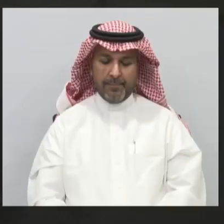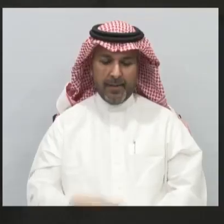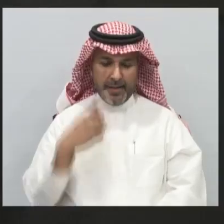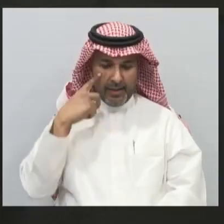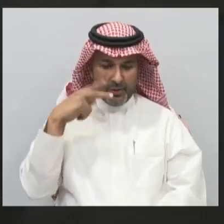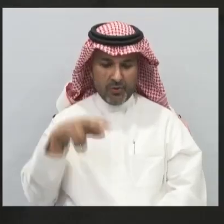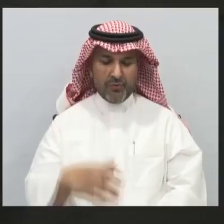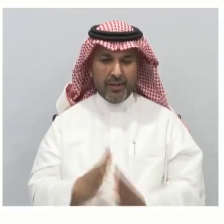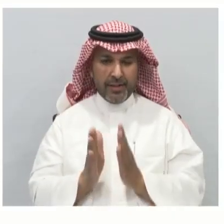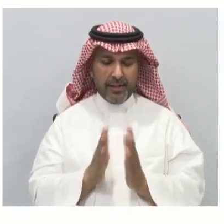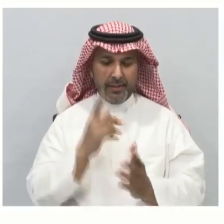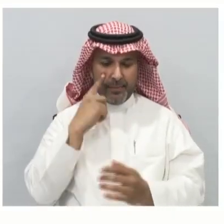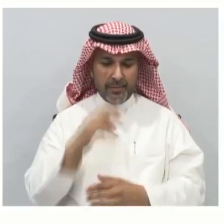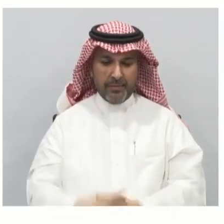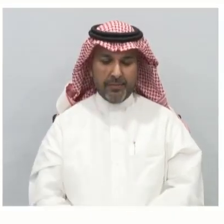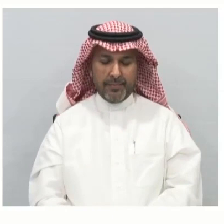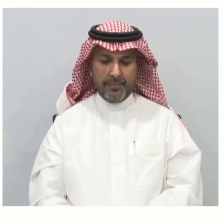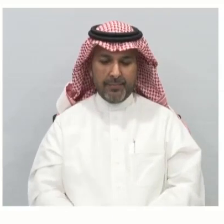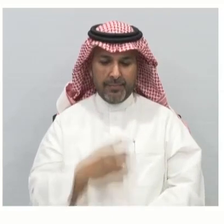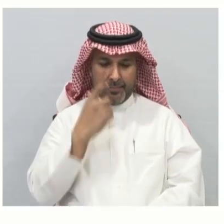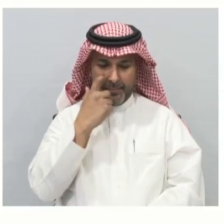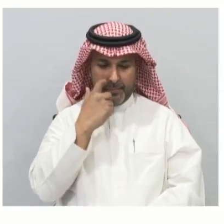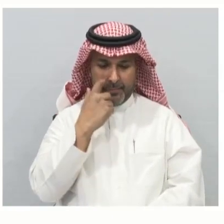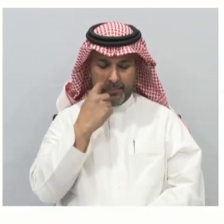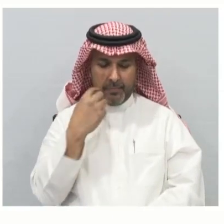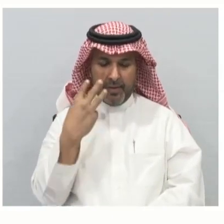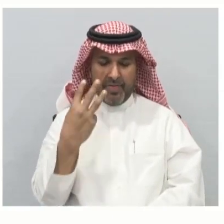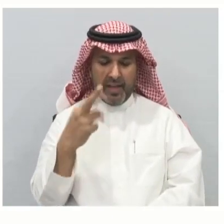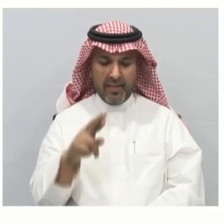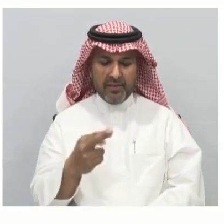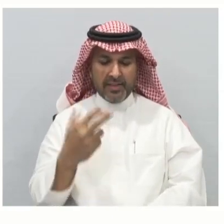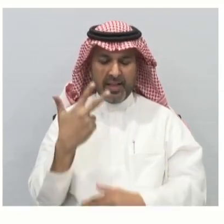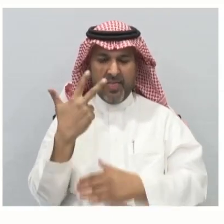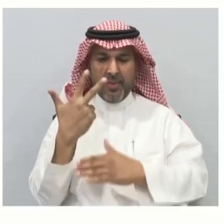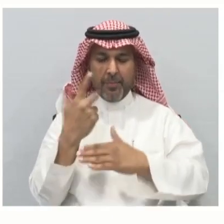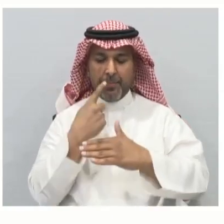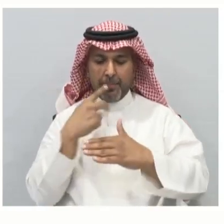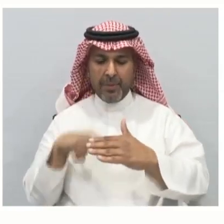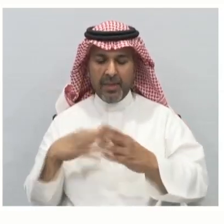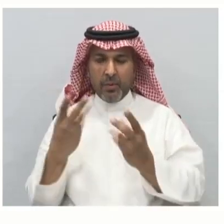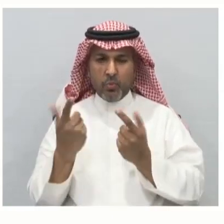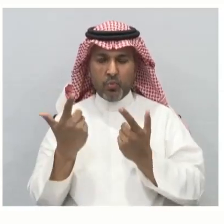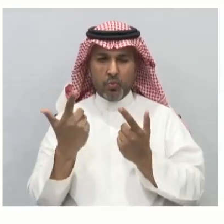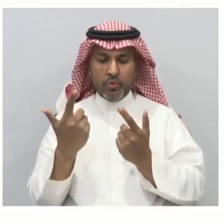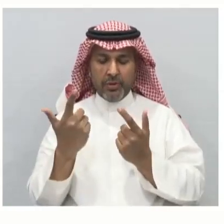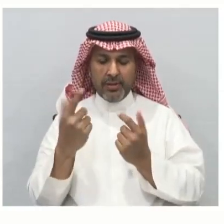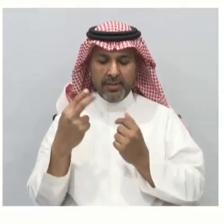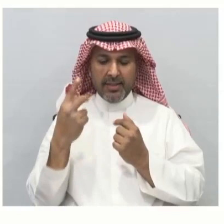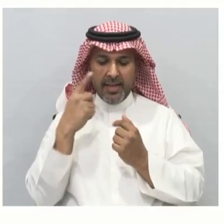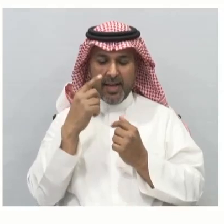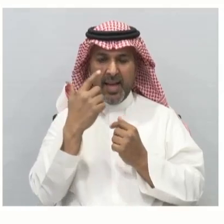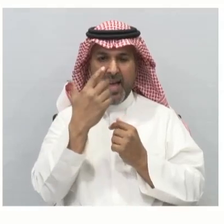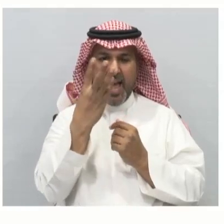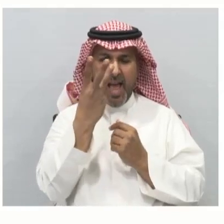طيب نشوف الان عندي العدد الكسري ثلاثه وثمانيه على مئه لاحظ عندي متكون من عدد